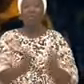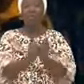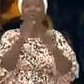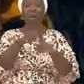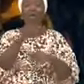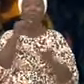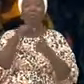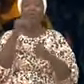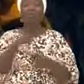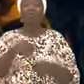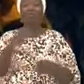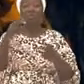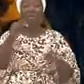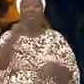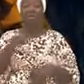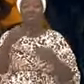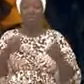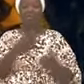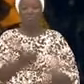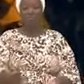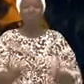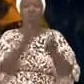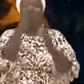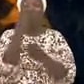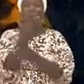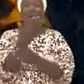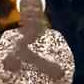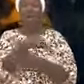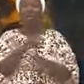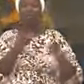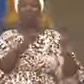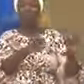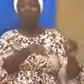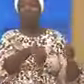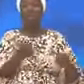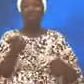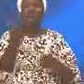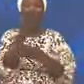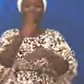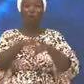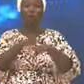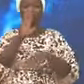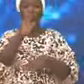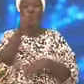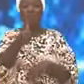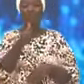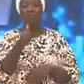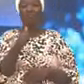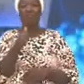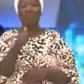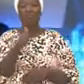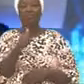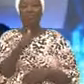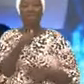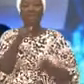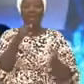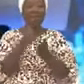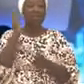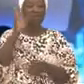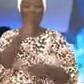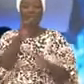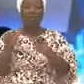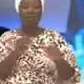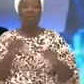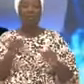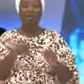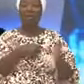tomber juin soulève une main et impose l'autre mais là ocha le problème ce sera faire